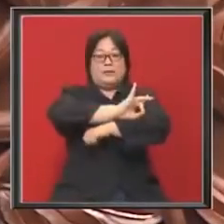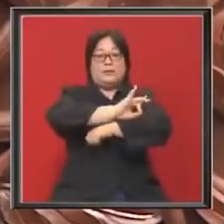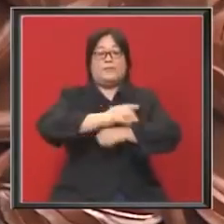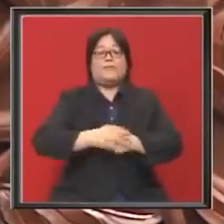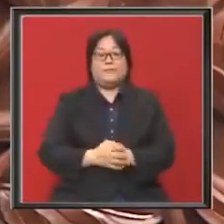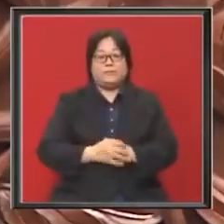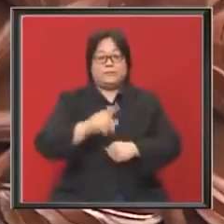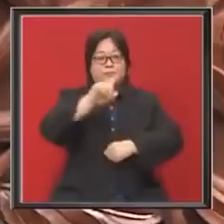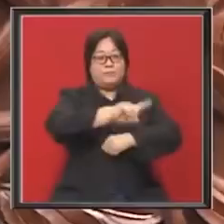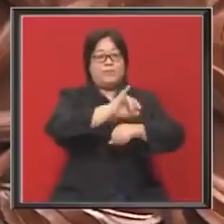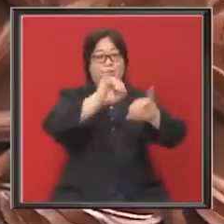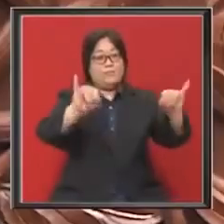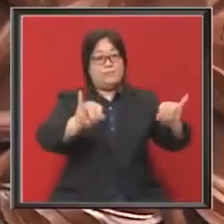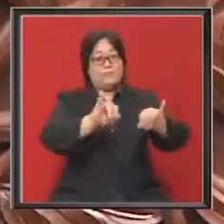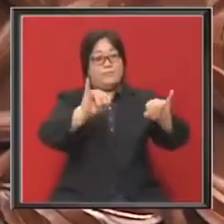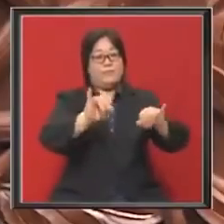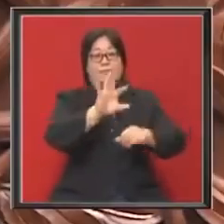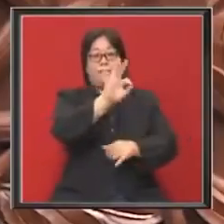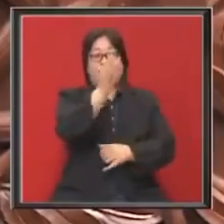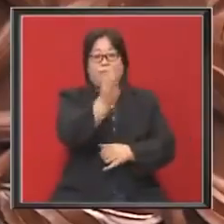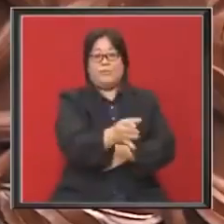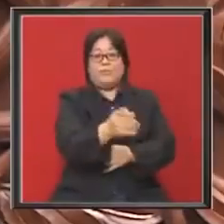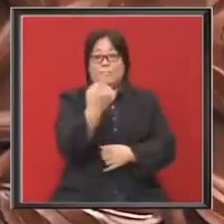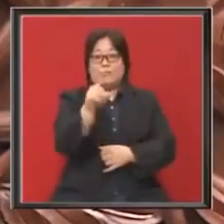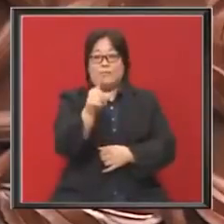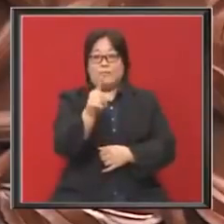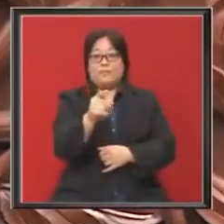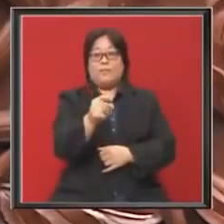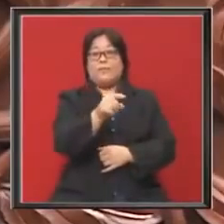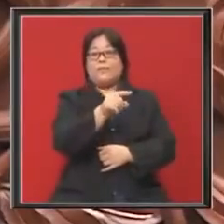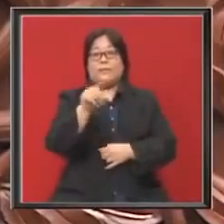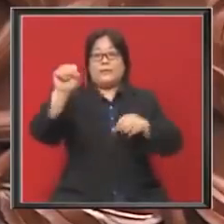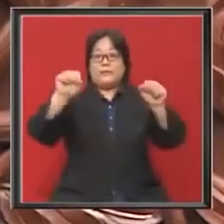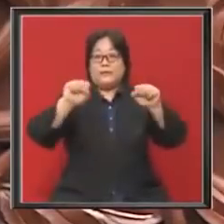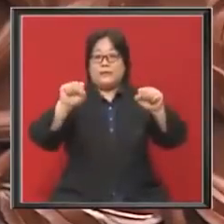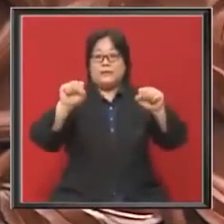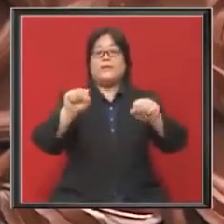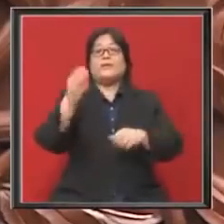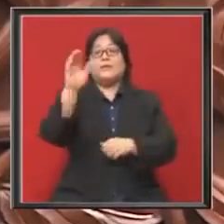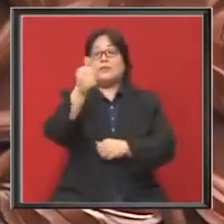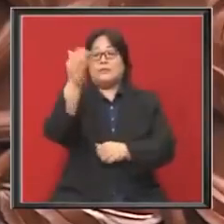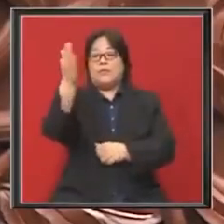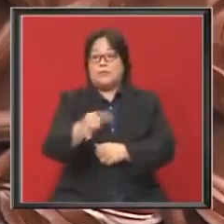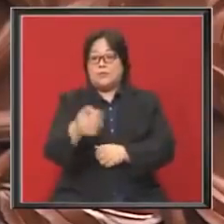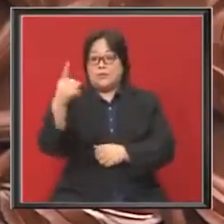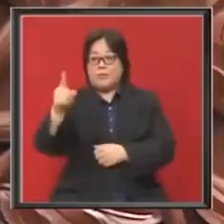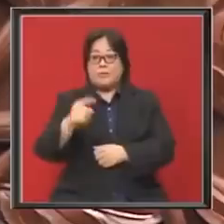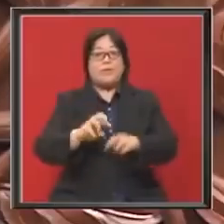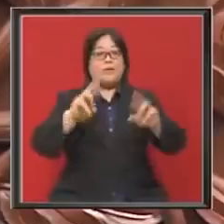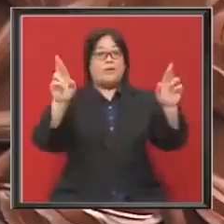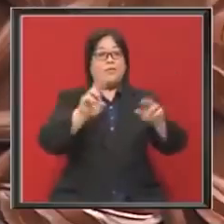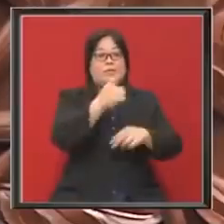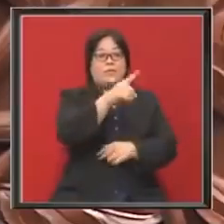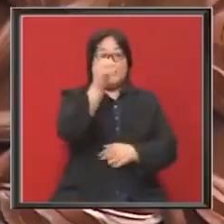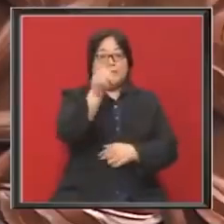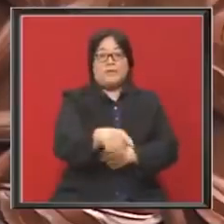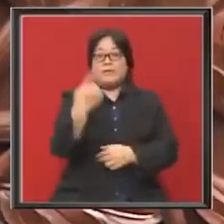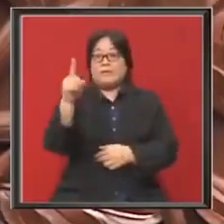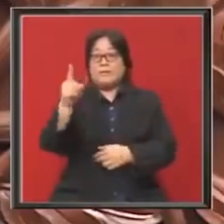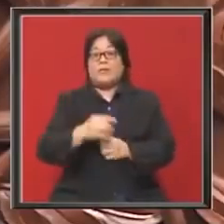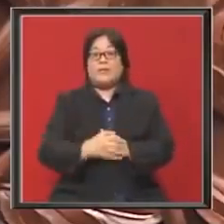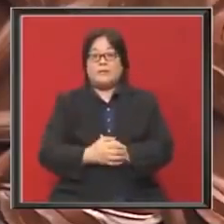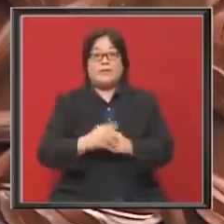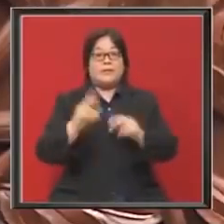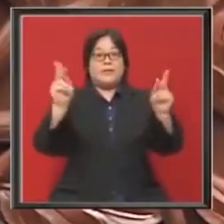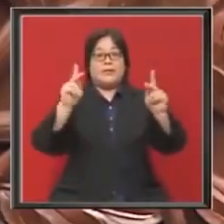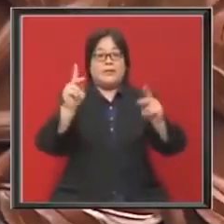yaitu pada izin 9 Nov sela-sela 10 November Rabu 11 Nov